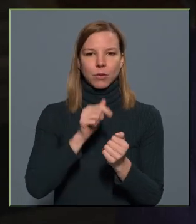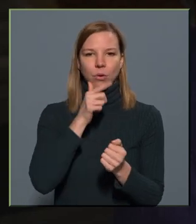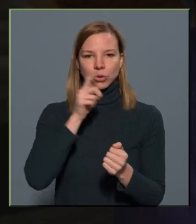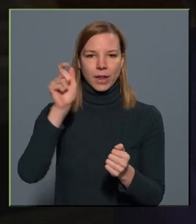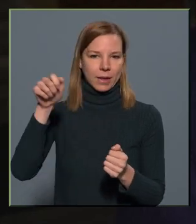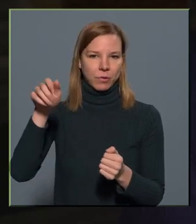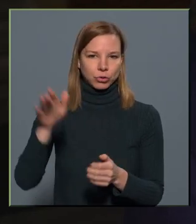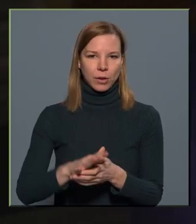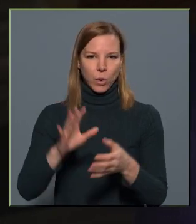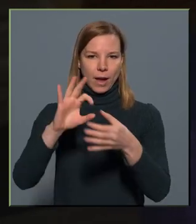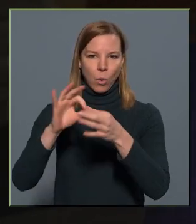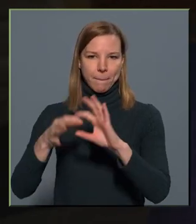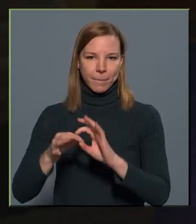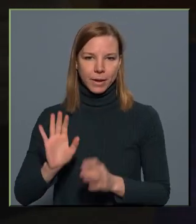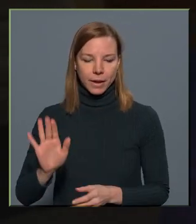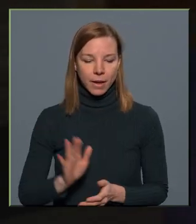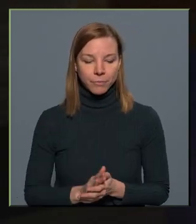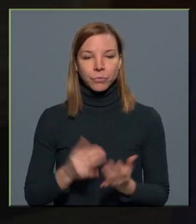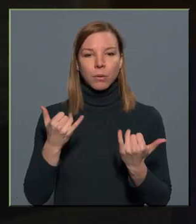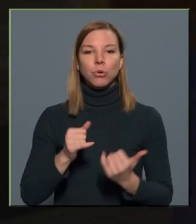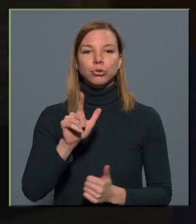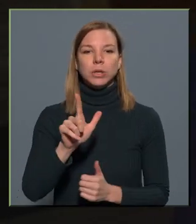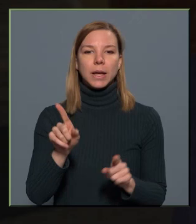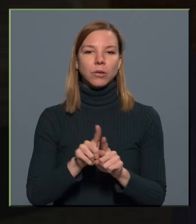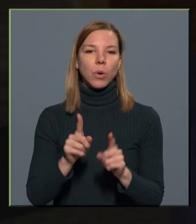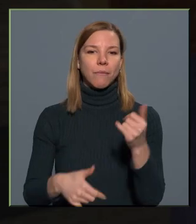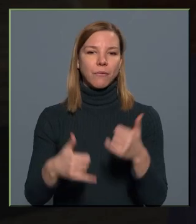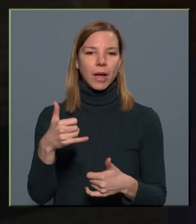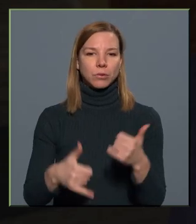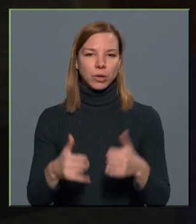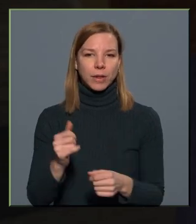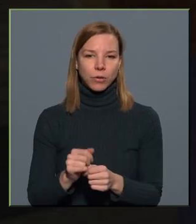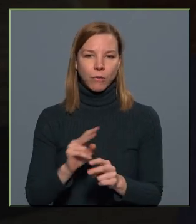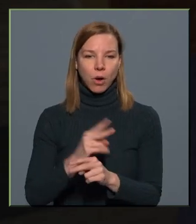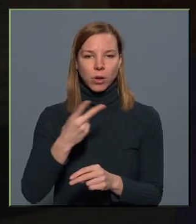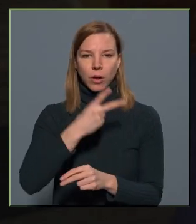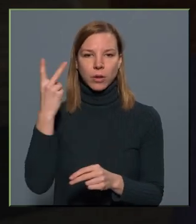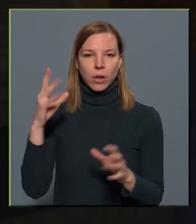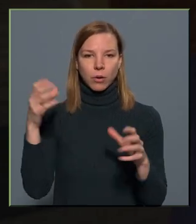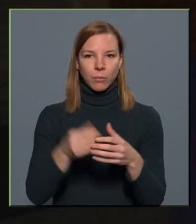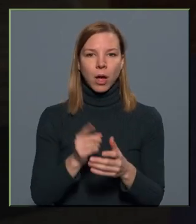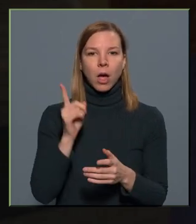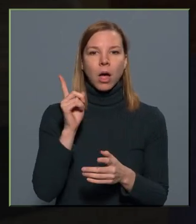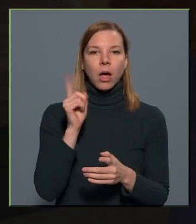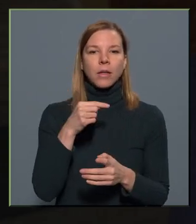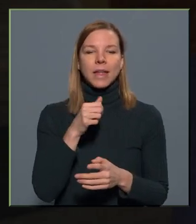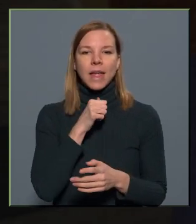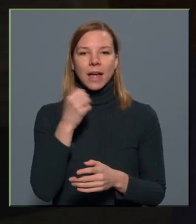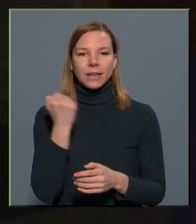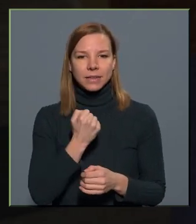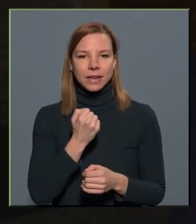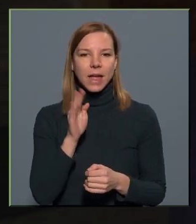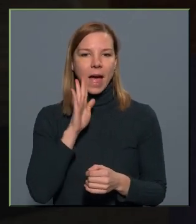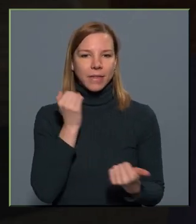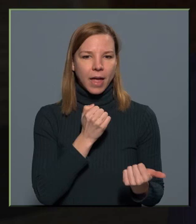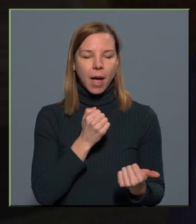olimpián. Jelen pillanatban 2 olyan versenyző a szakosztályunk tagja, Telegdi Ádám és Sárkány Zalán,